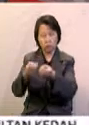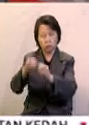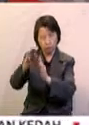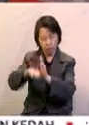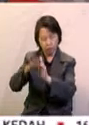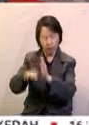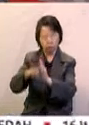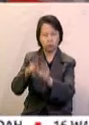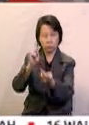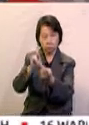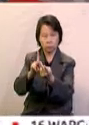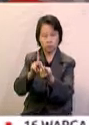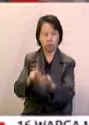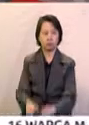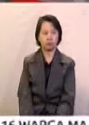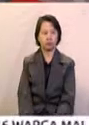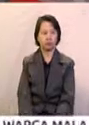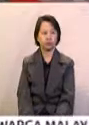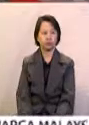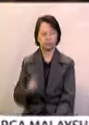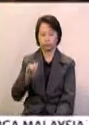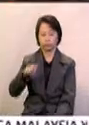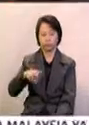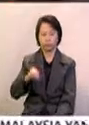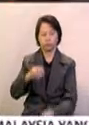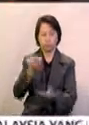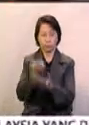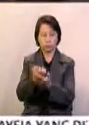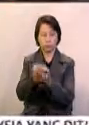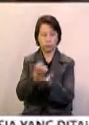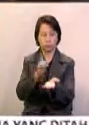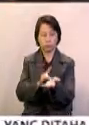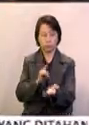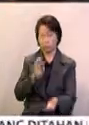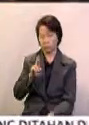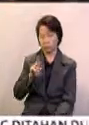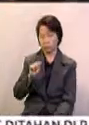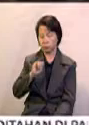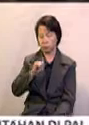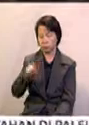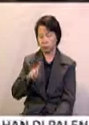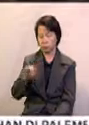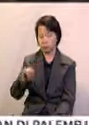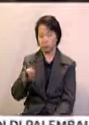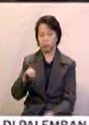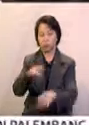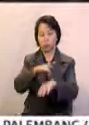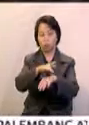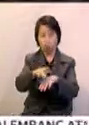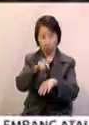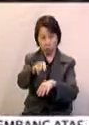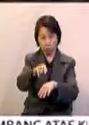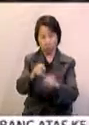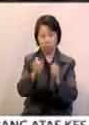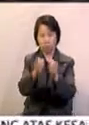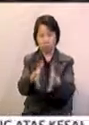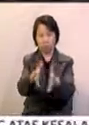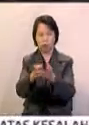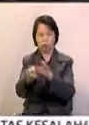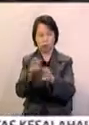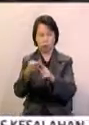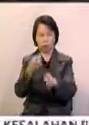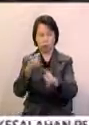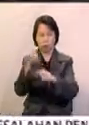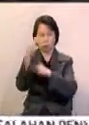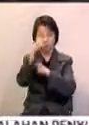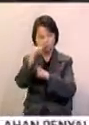harga lebih berpatutan timbalan menteri hal ehwal ekonomi Dr Mohamad Razi Mohamad jidin berkata ruang kosong yang ditinggalkan pengusaha dari